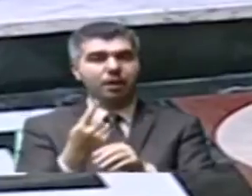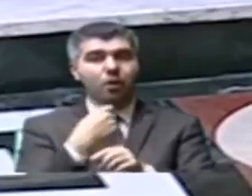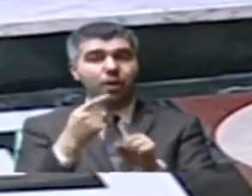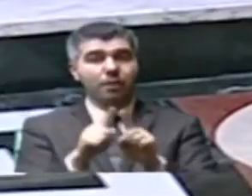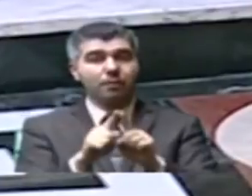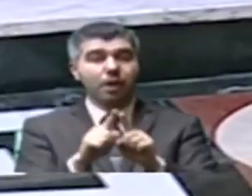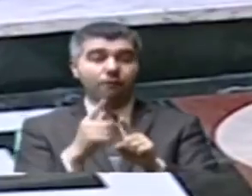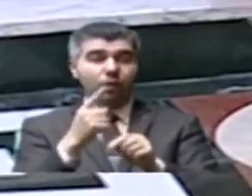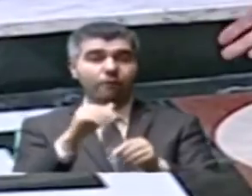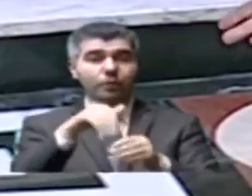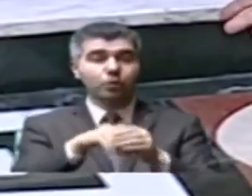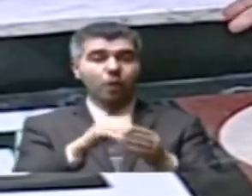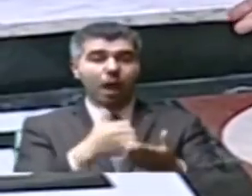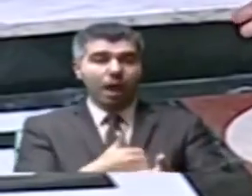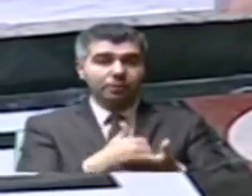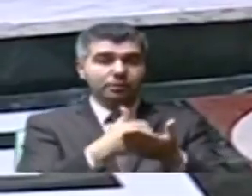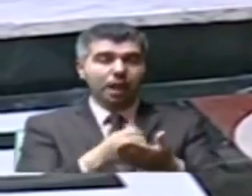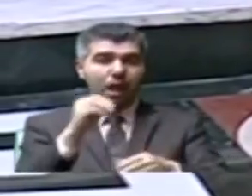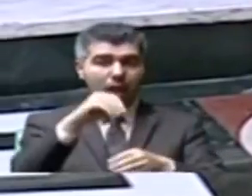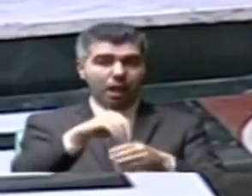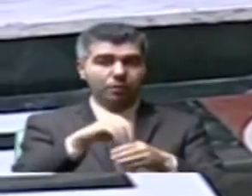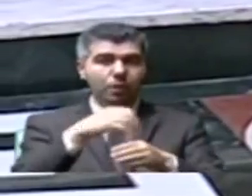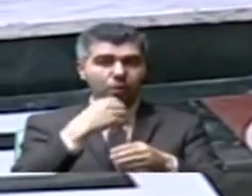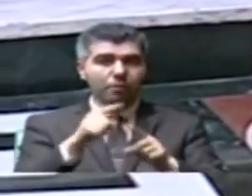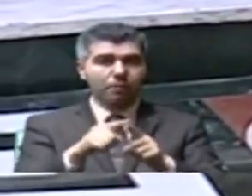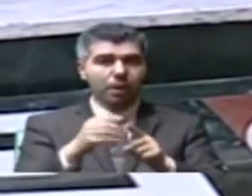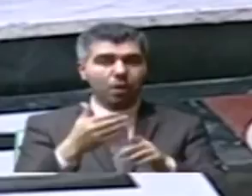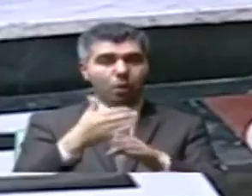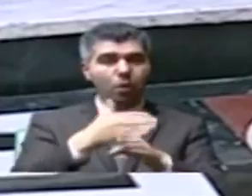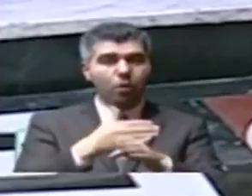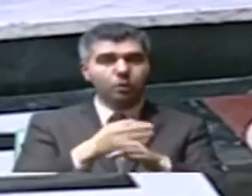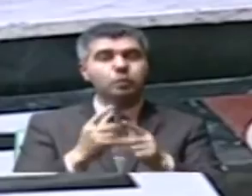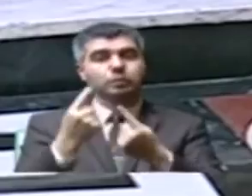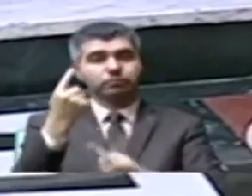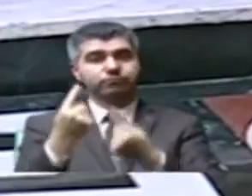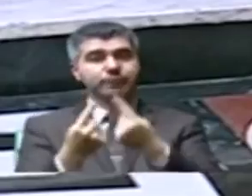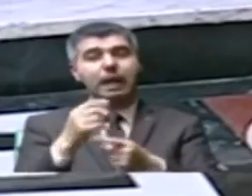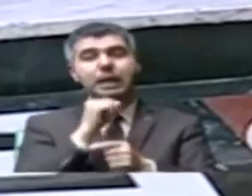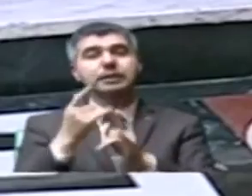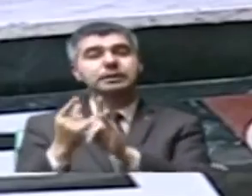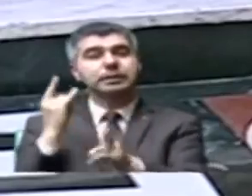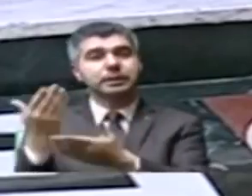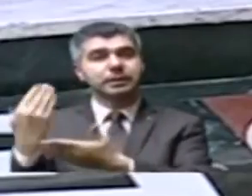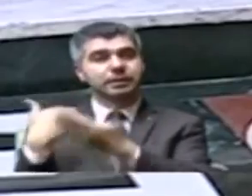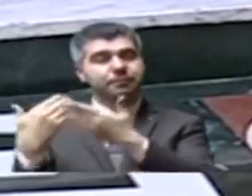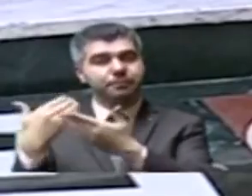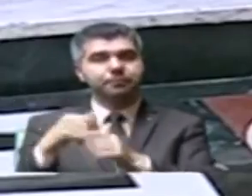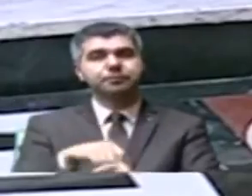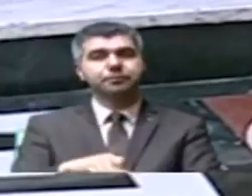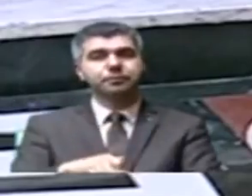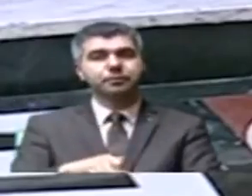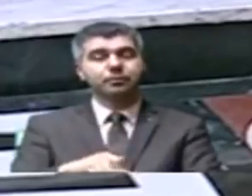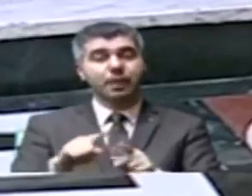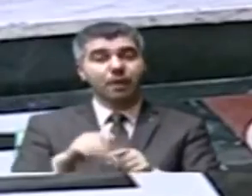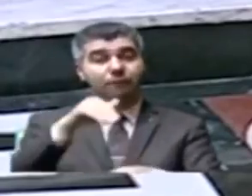نرجعوا لصندوق المقاصة؟ قولوا لنا، واش نرجعوا للور؟ راه صوتوا على هذا الشيء، وكل واحد يتحمل مسؤوليته. واش بغيتوا